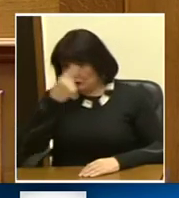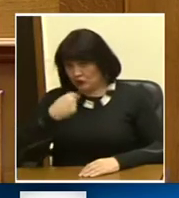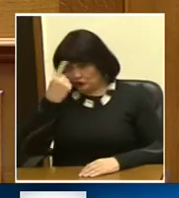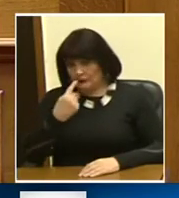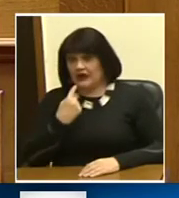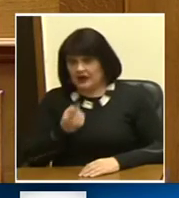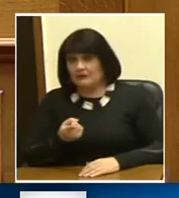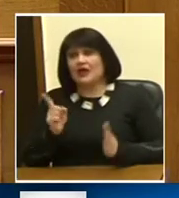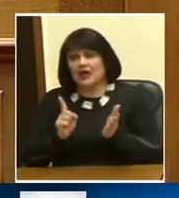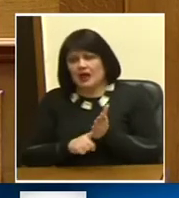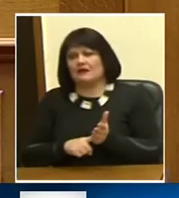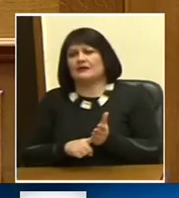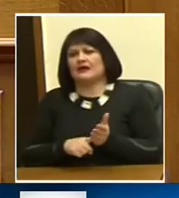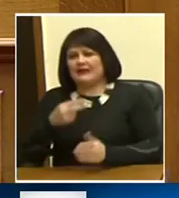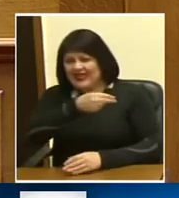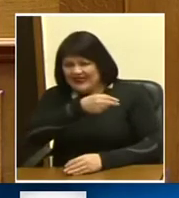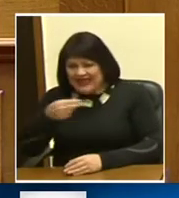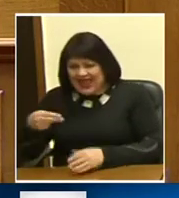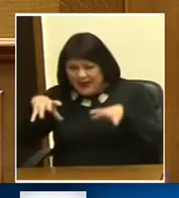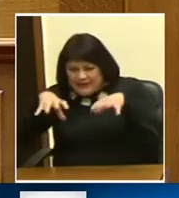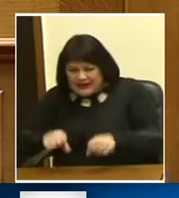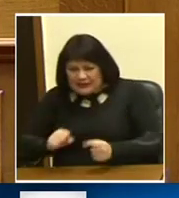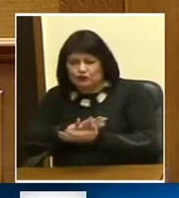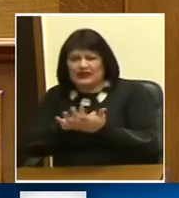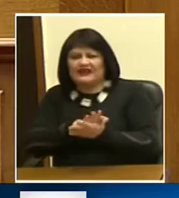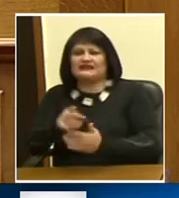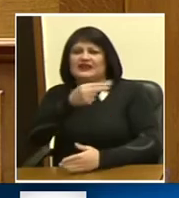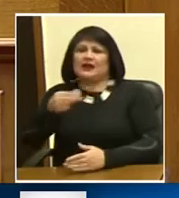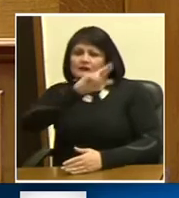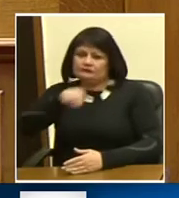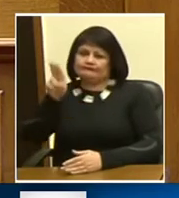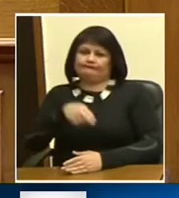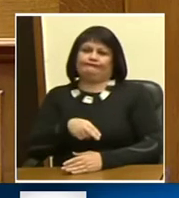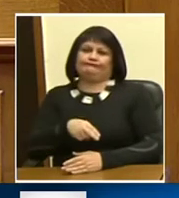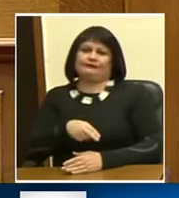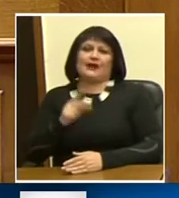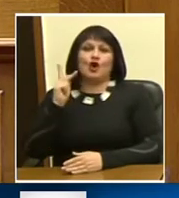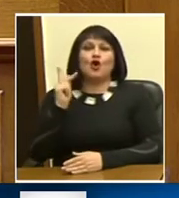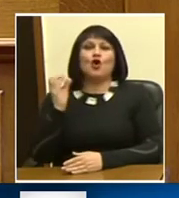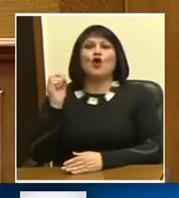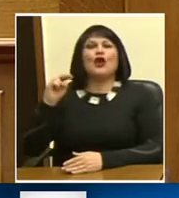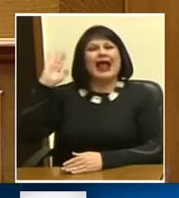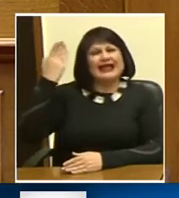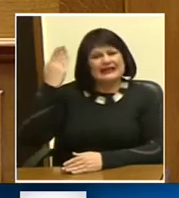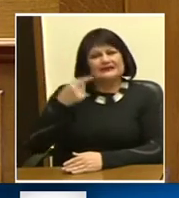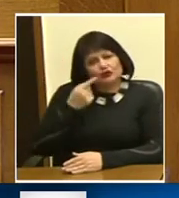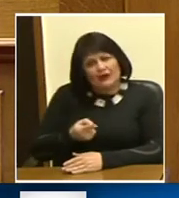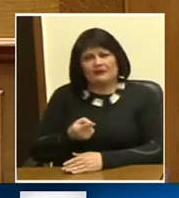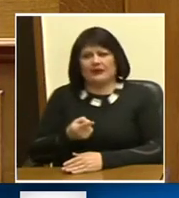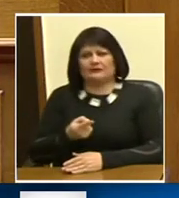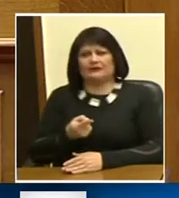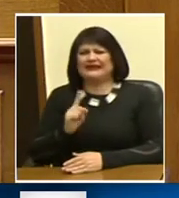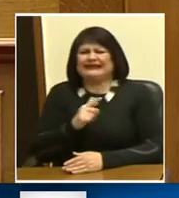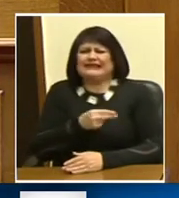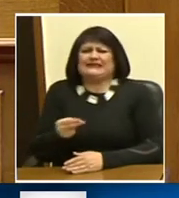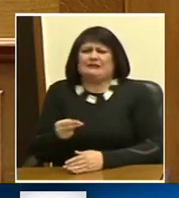να καταργηθεί και η διατύπωση επικρατούσα θρησκεία. Ήδη από τον Κοραή υπάρχει αυτό το αίτημα. Αν δεν